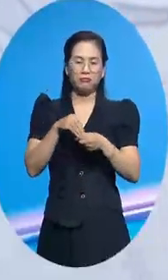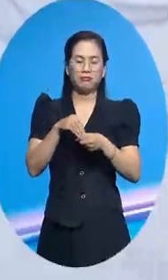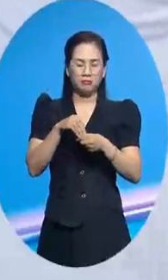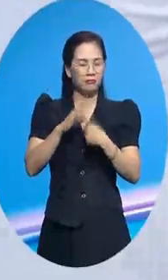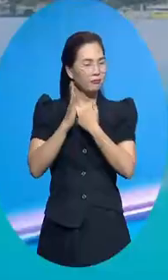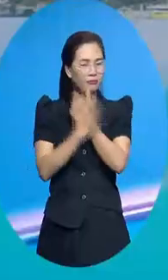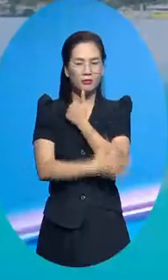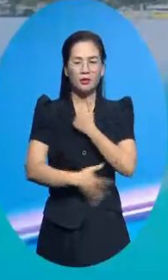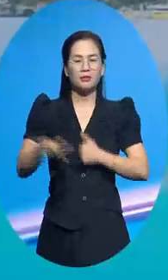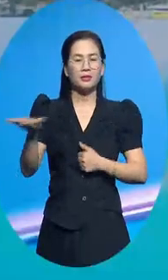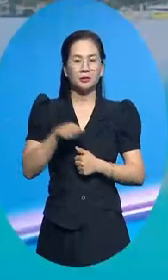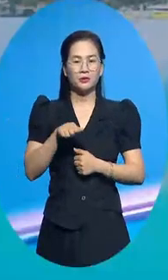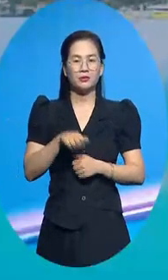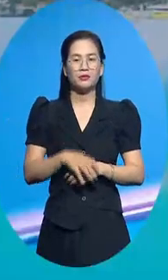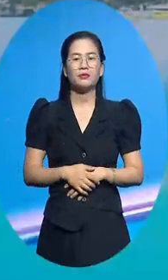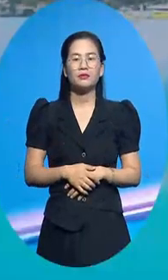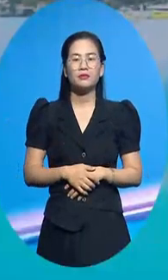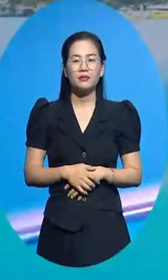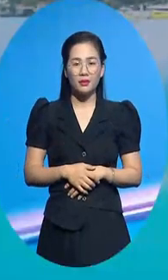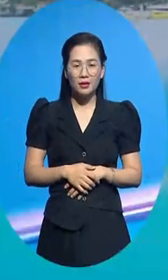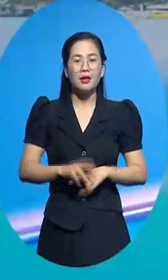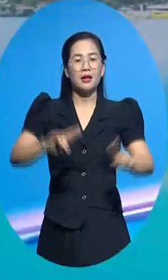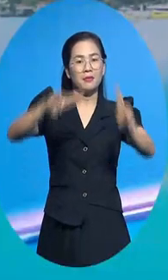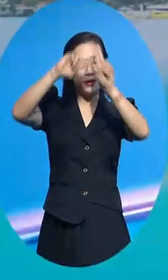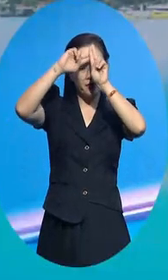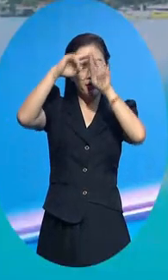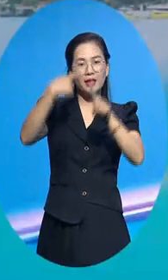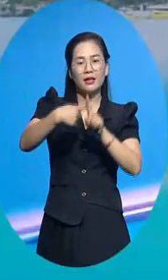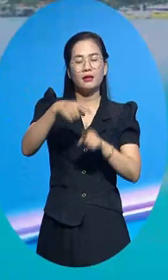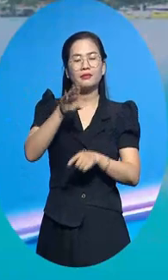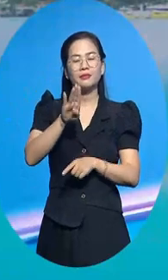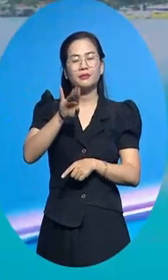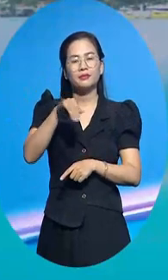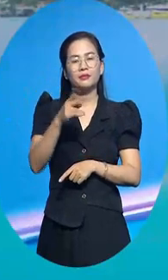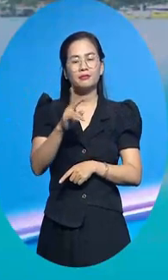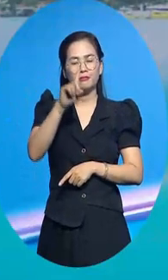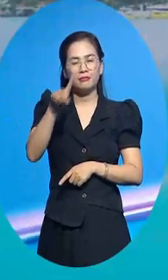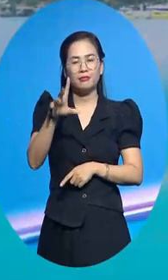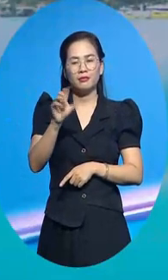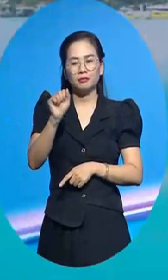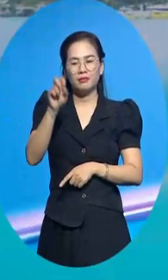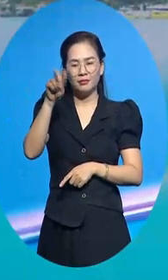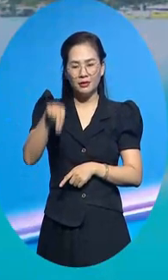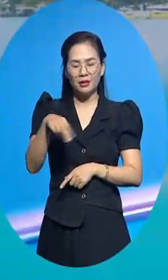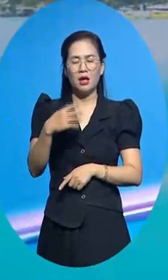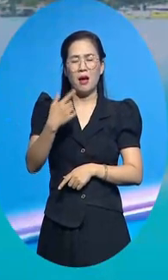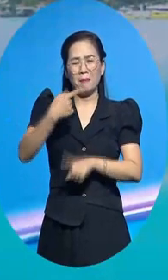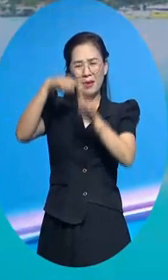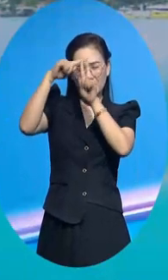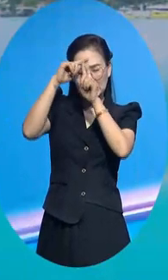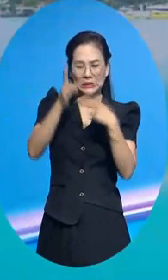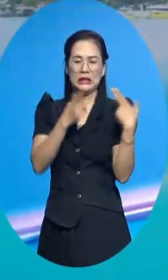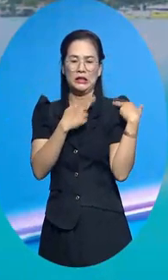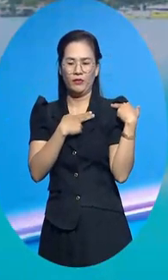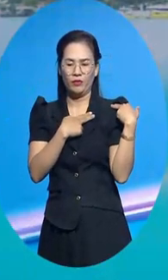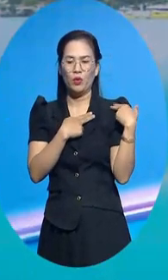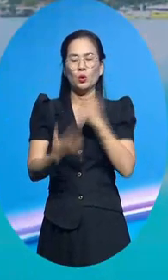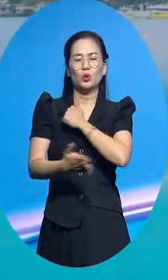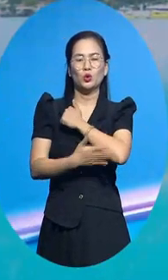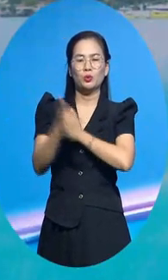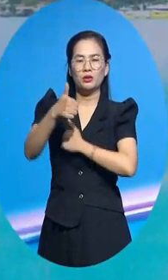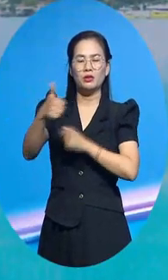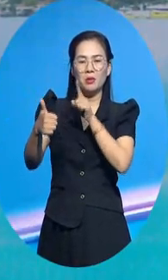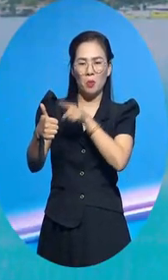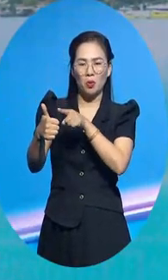quốc. Bệnh viện Bình Dân vừa phối hợp đa chuyên khoa cấp cứu một trường hợp xương cá xuyên thủng thực quản và động mạch chủ rất hy